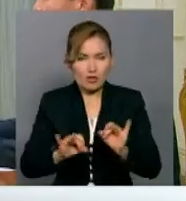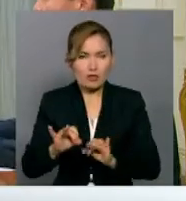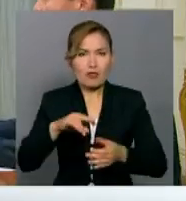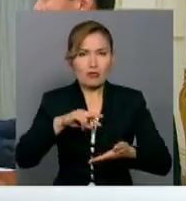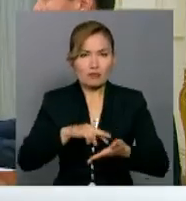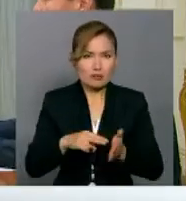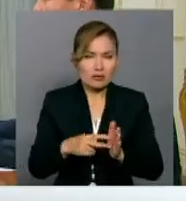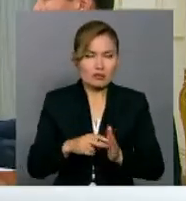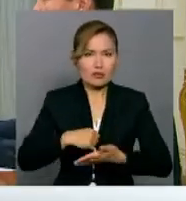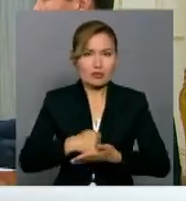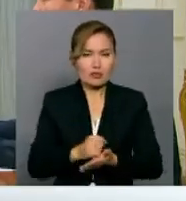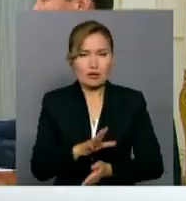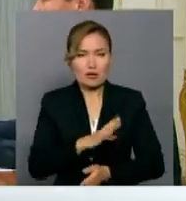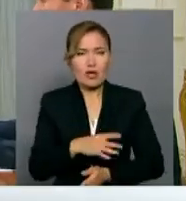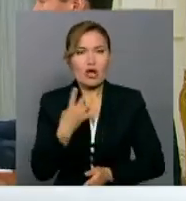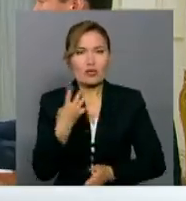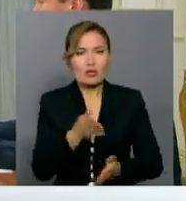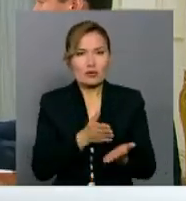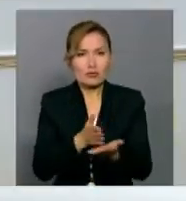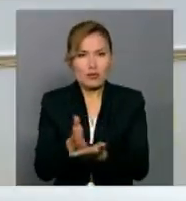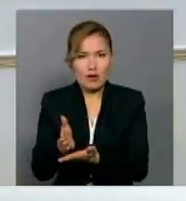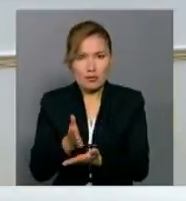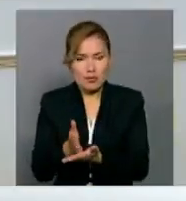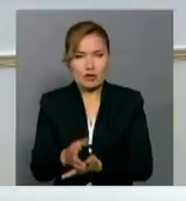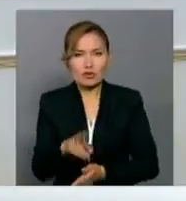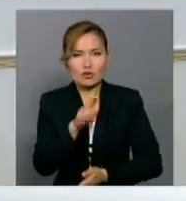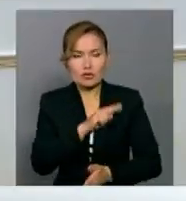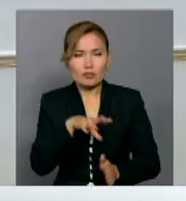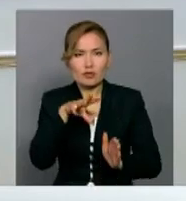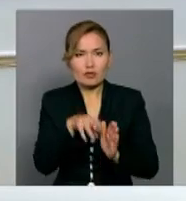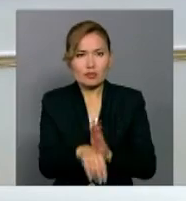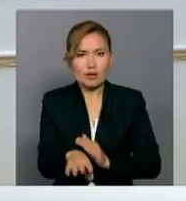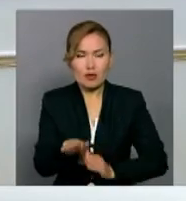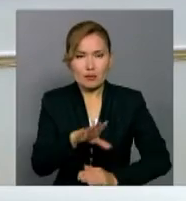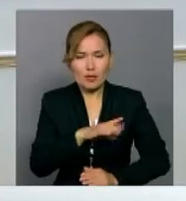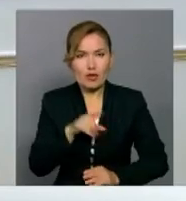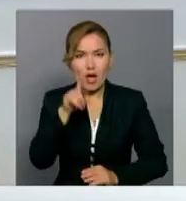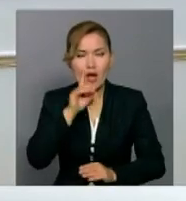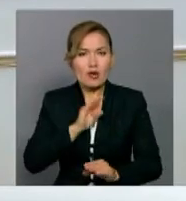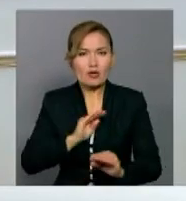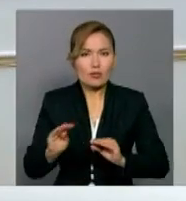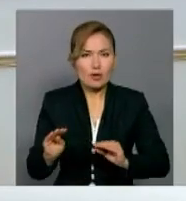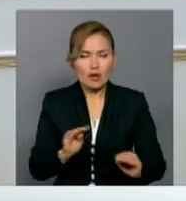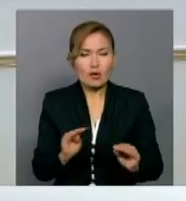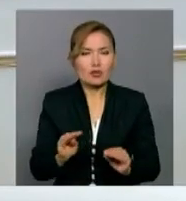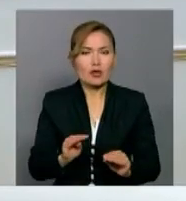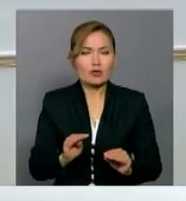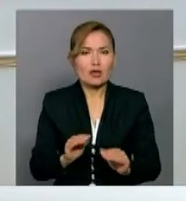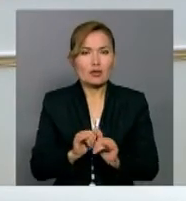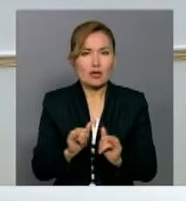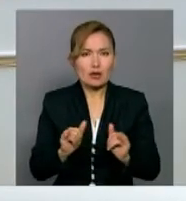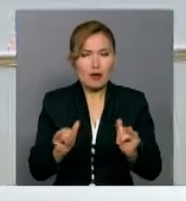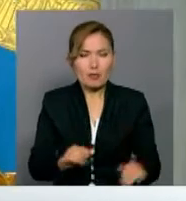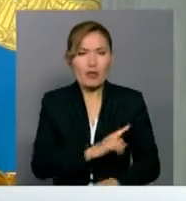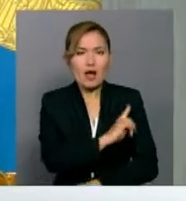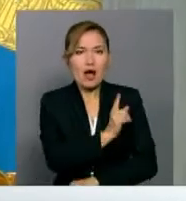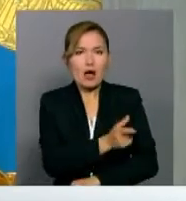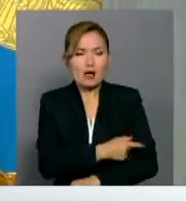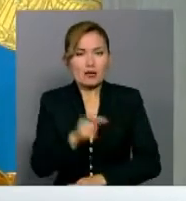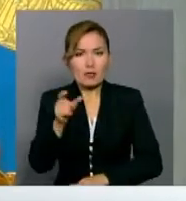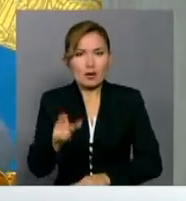қарастырып, төрт бағытты қамтиды. Бірінші, инфрақұрылымды дамыту бойынша, екінші, адам капиталын